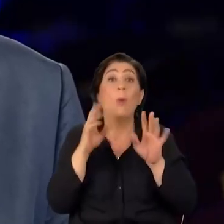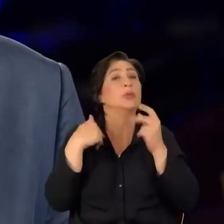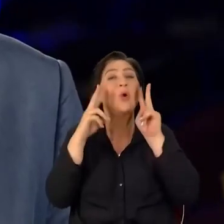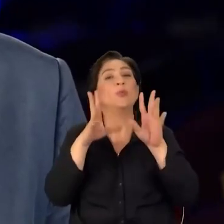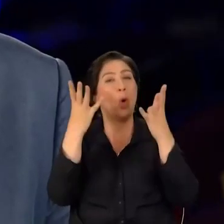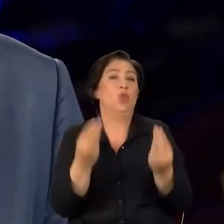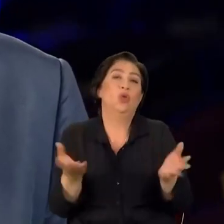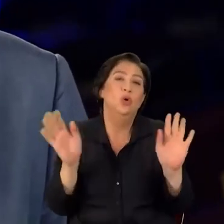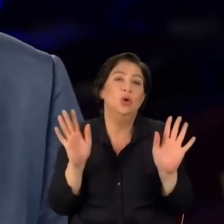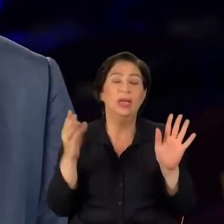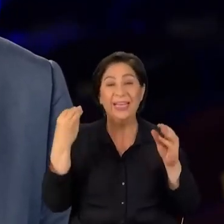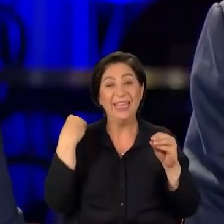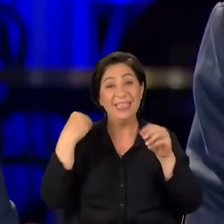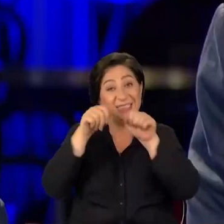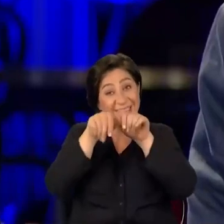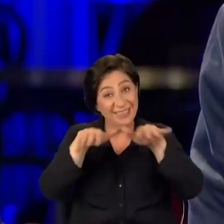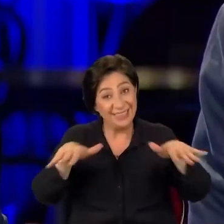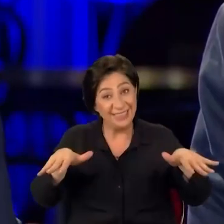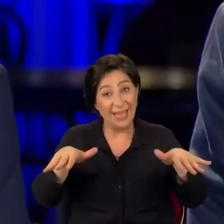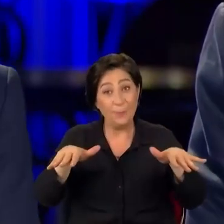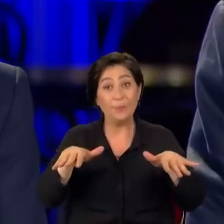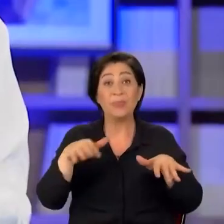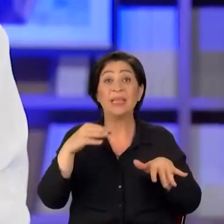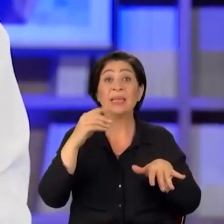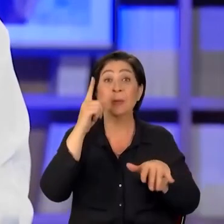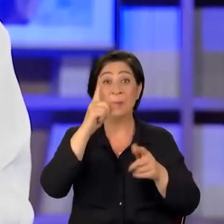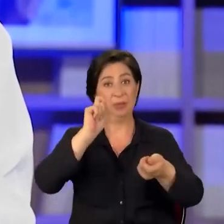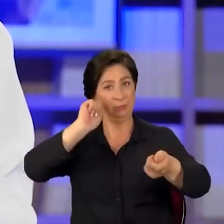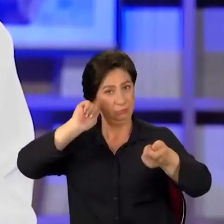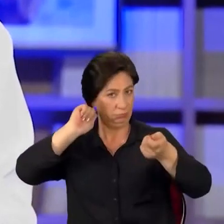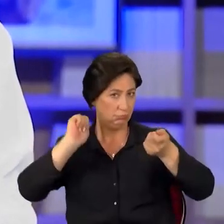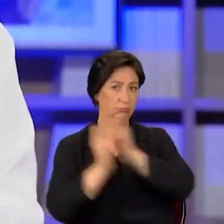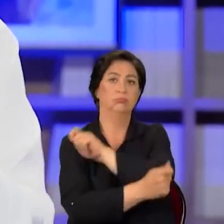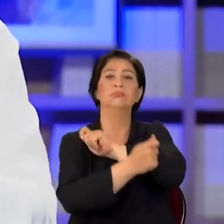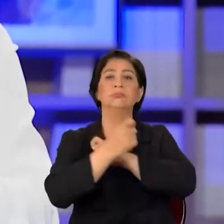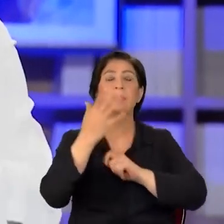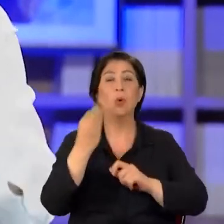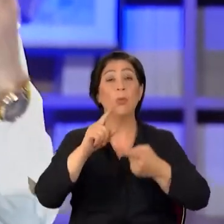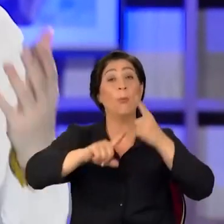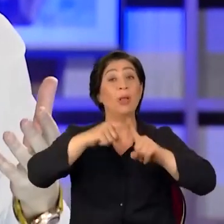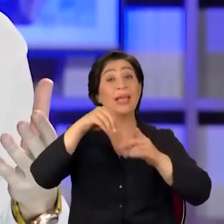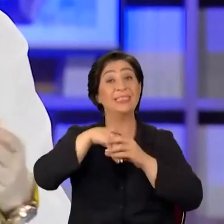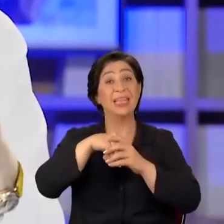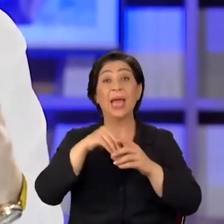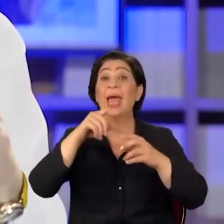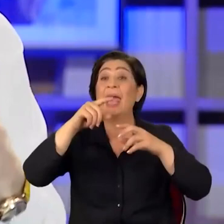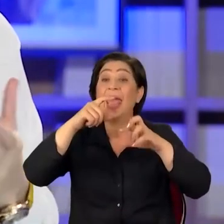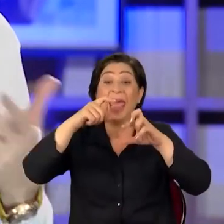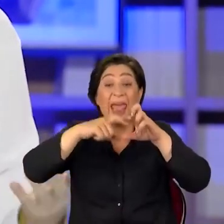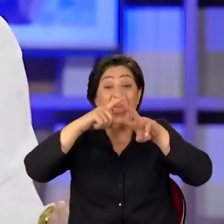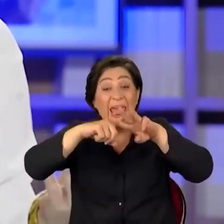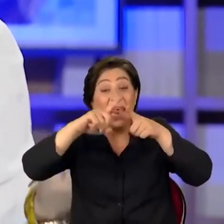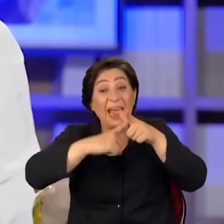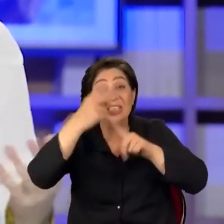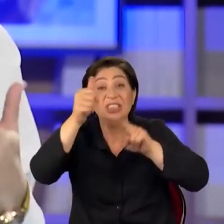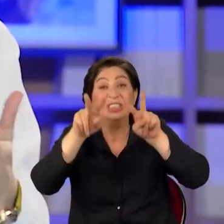Yeni sistem, yeni sistem aslında yaşıyoruz. Bir evet. rejim yaşıyoruz. Değişikliğiydi. Peki rejim nedir? Yani hani bir